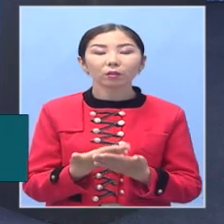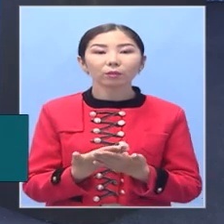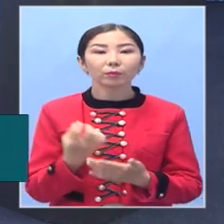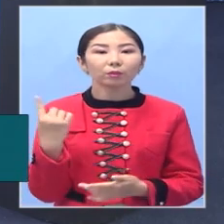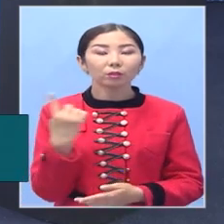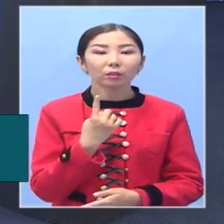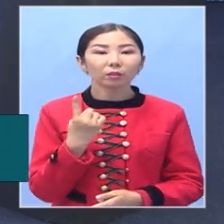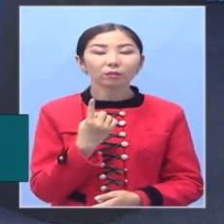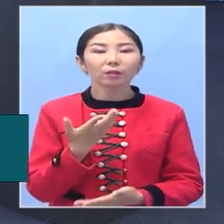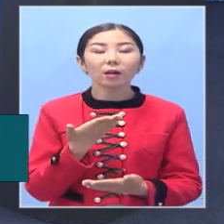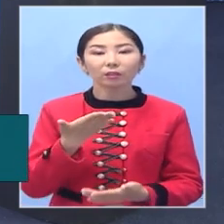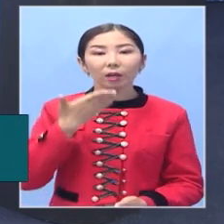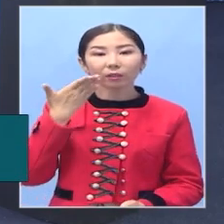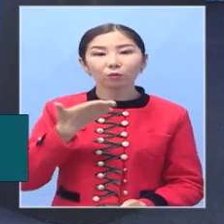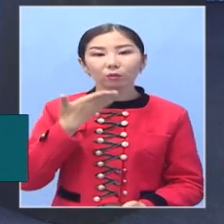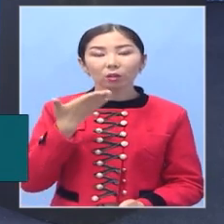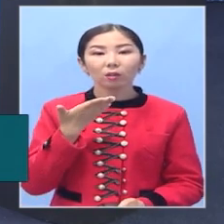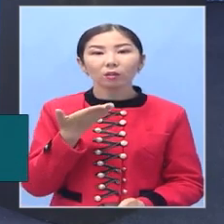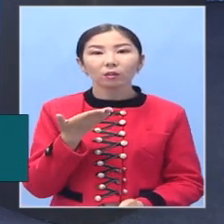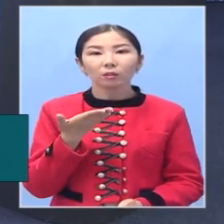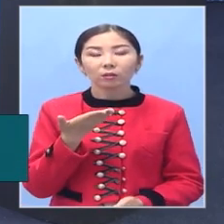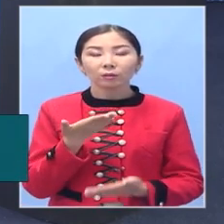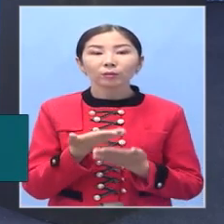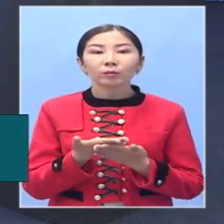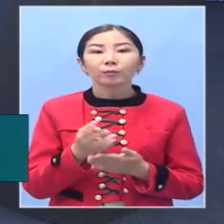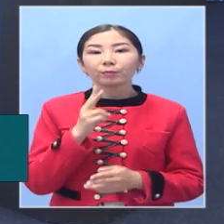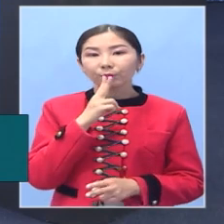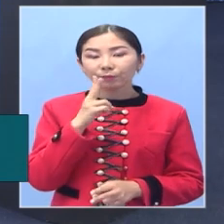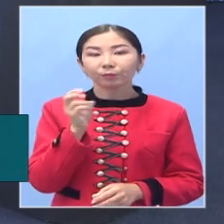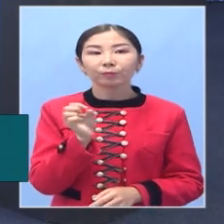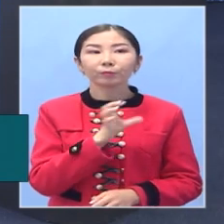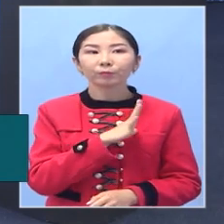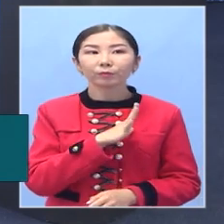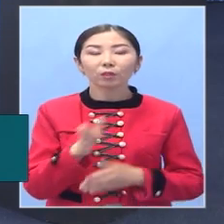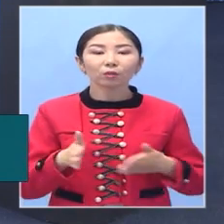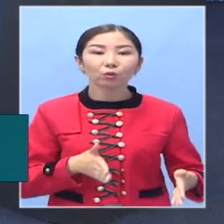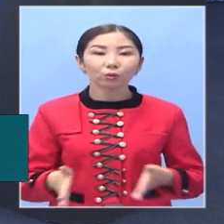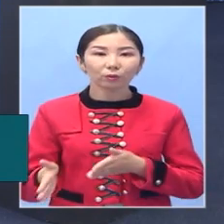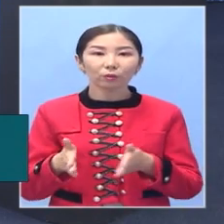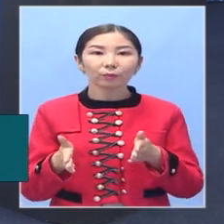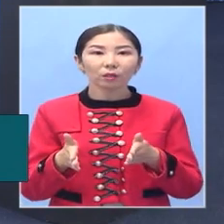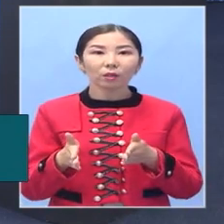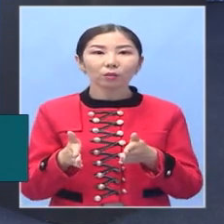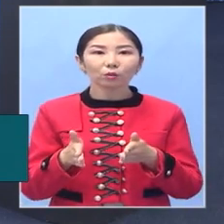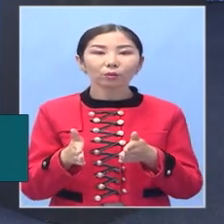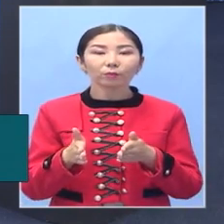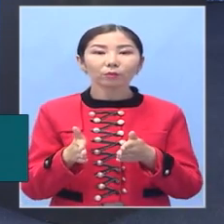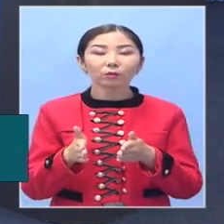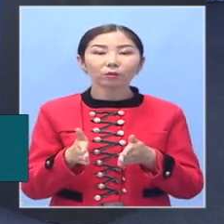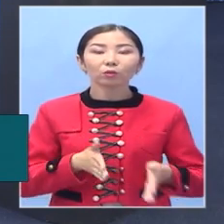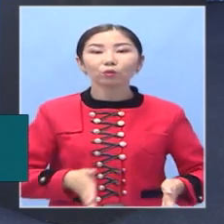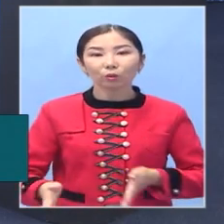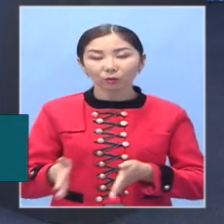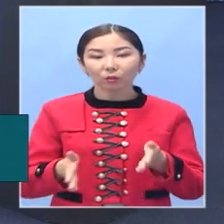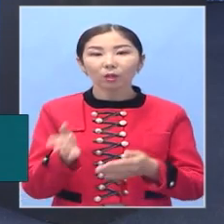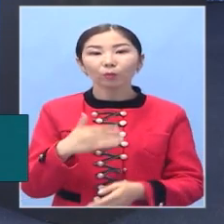біріншіден енді шыны керек біздің басымыздан енді көріп жүрік қой, жол болғанша дейін жол сұраймыз мысалы. Жол түскеннен